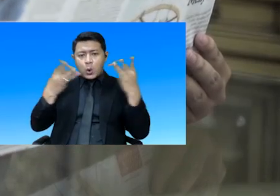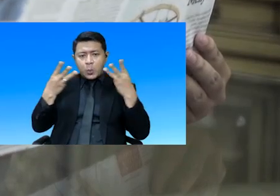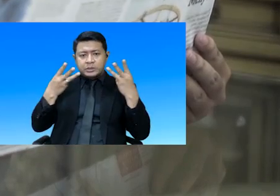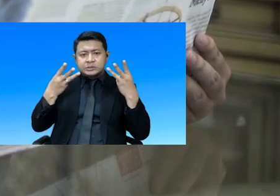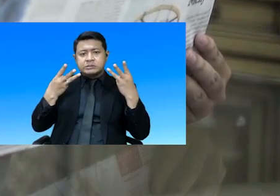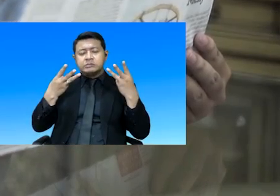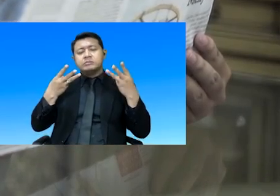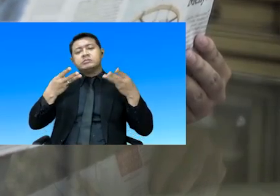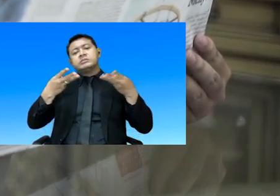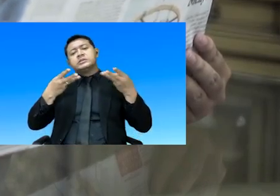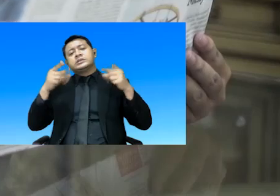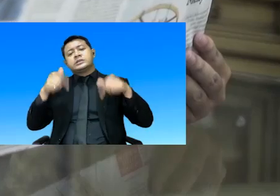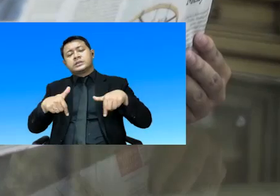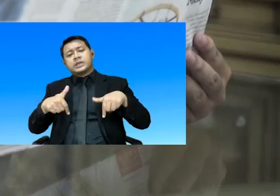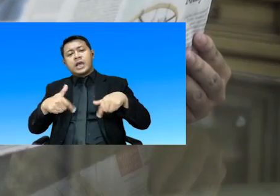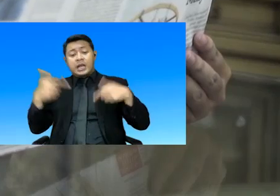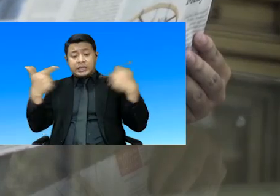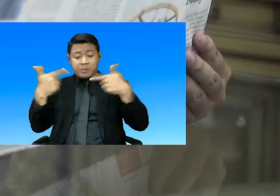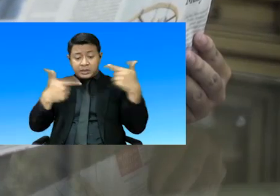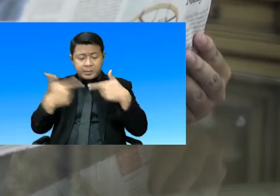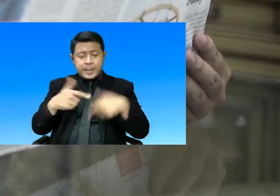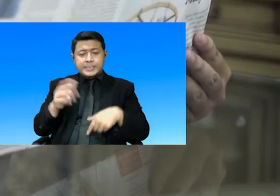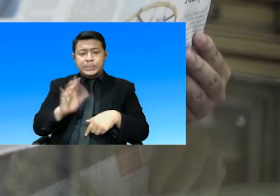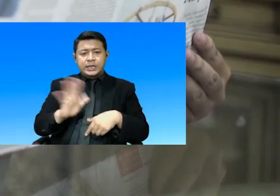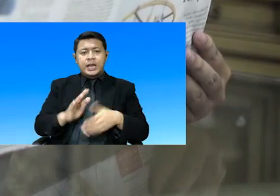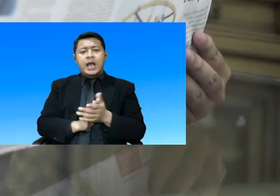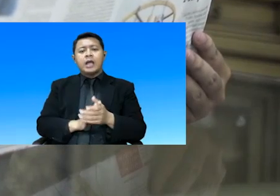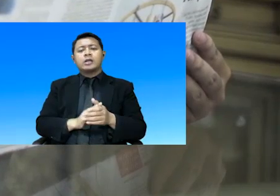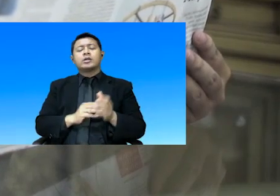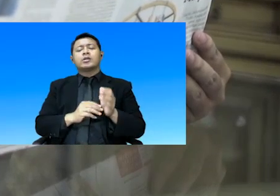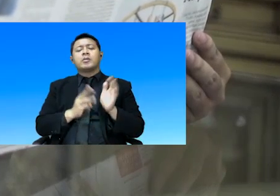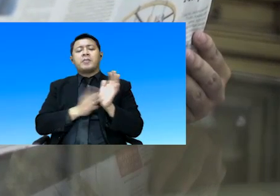Sekarang memang sudah tidak tembak-tembakan atau krisis moneter.